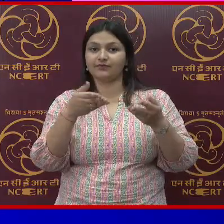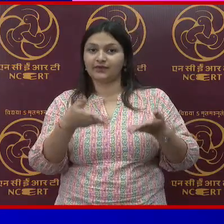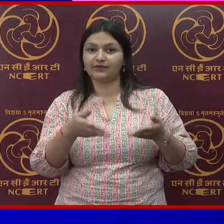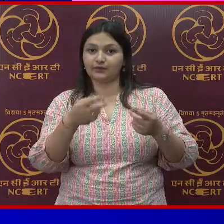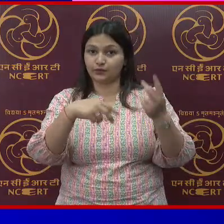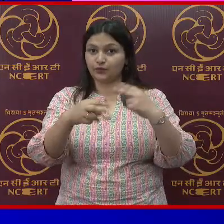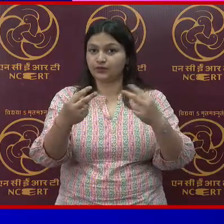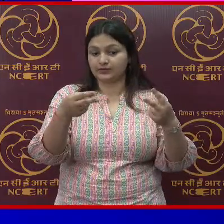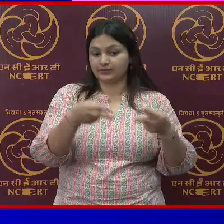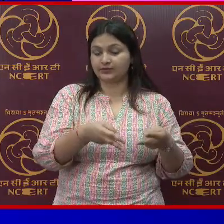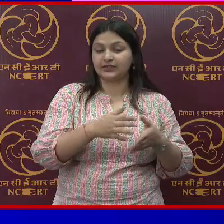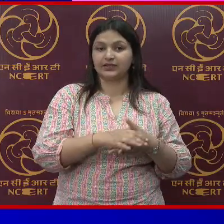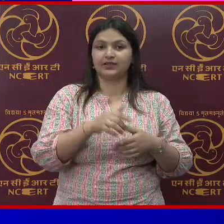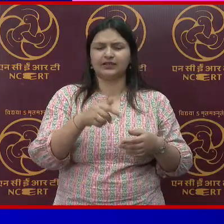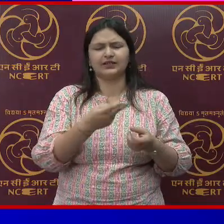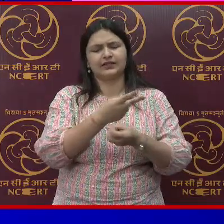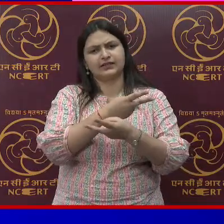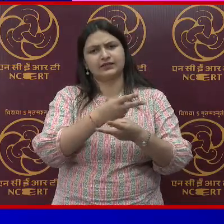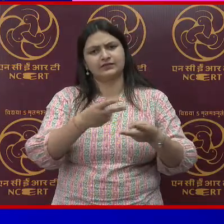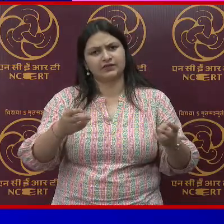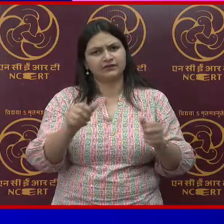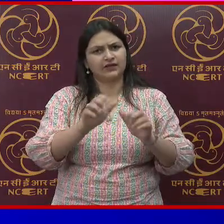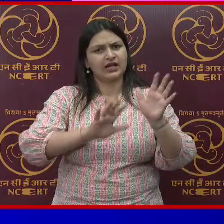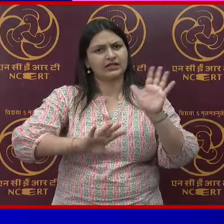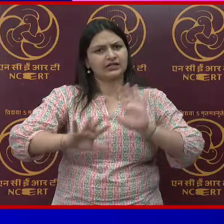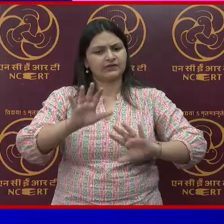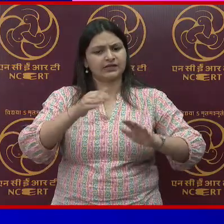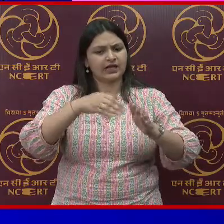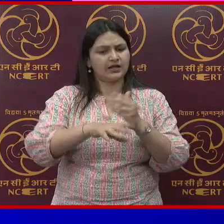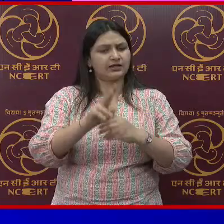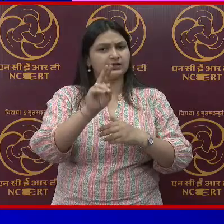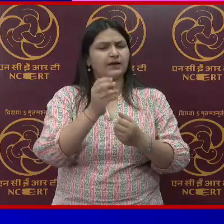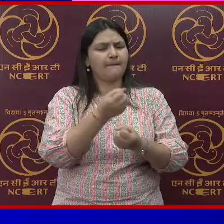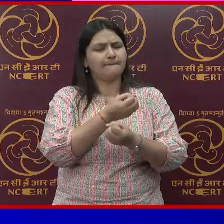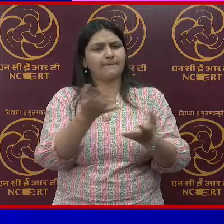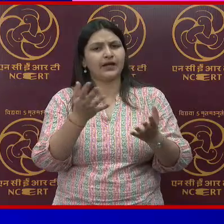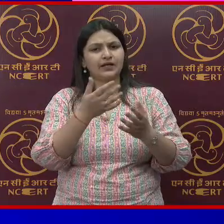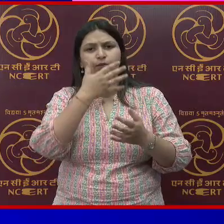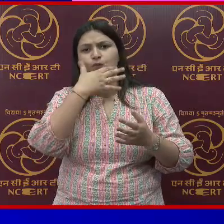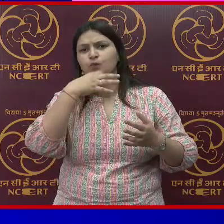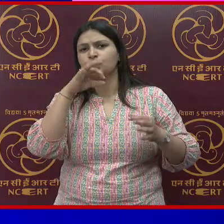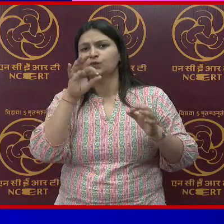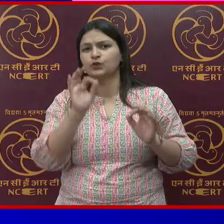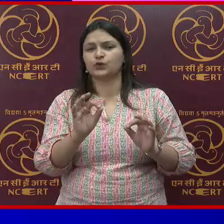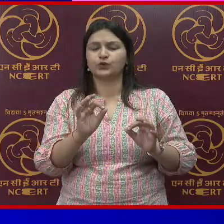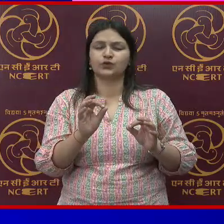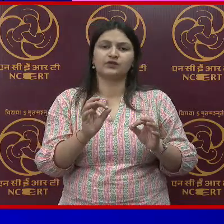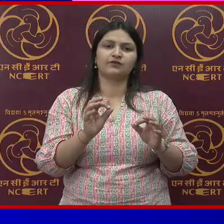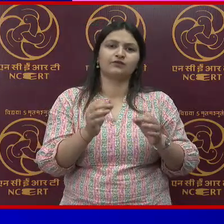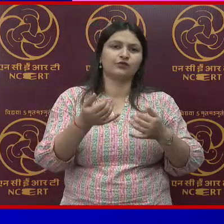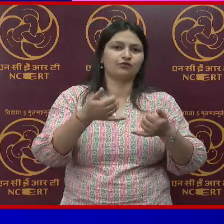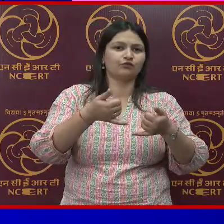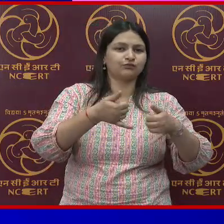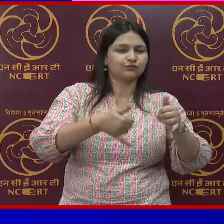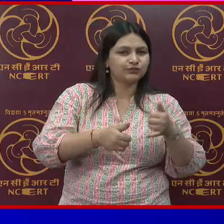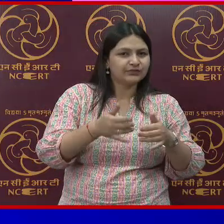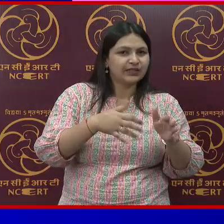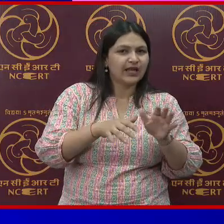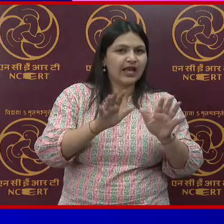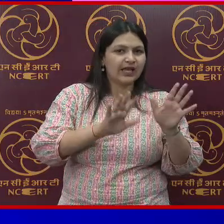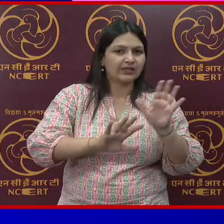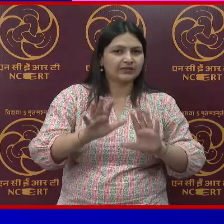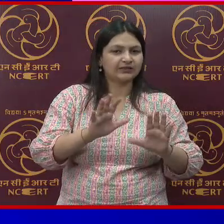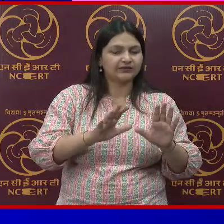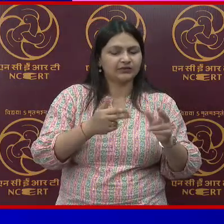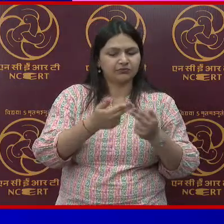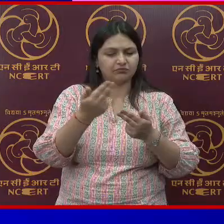कैसे एक कितने सारे बच्चों को अलग अलग Activity करा पिक्चर्स, सकते हो। और आप उनको ये कह सकते हैं कि आप अपनी पिक्चर बनाइए, आपको अपने फ्रेंड की कॉपी नहीं करनी